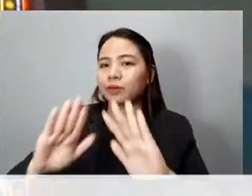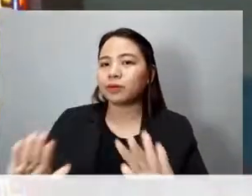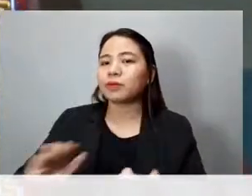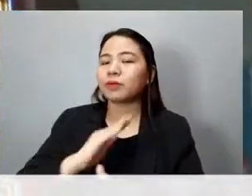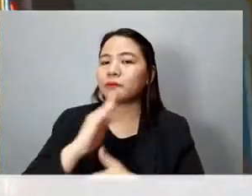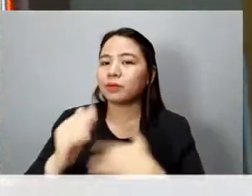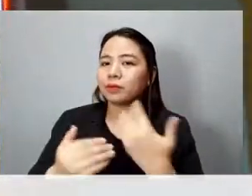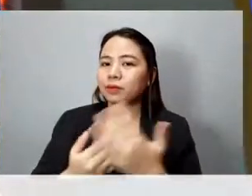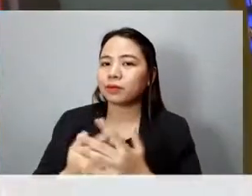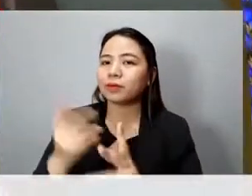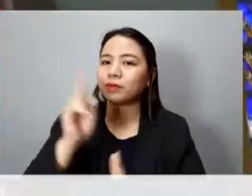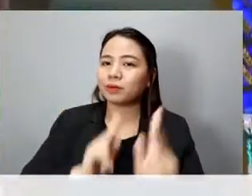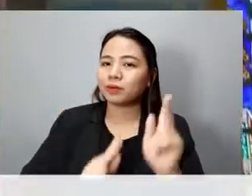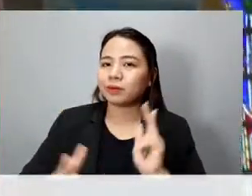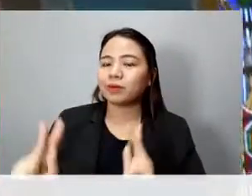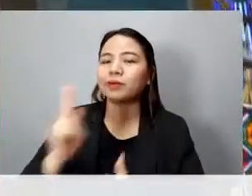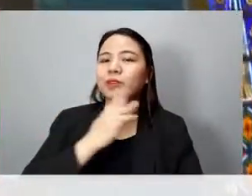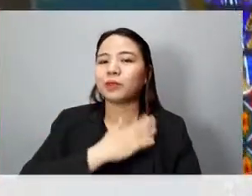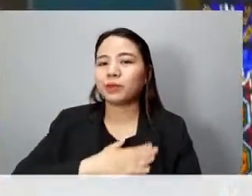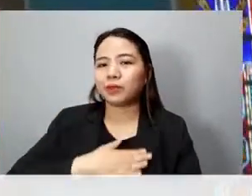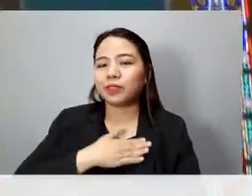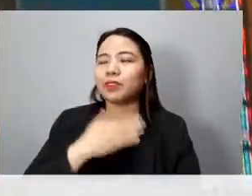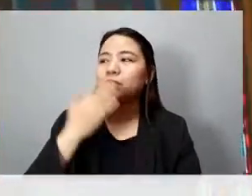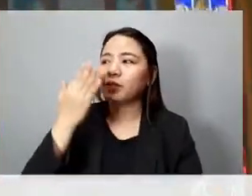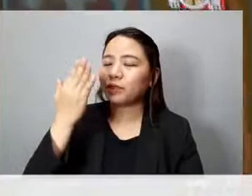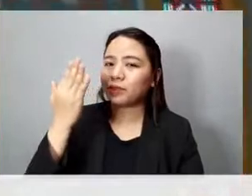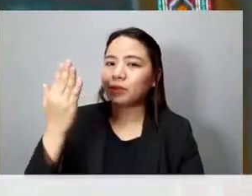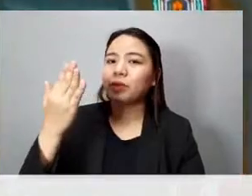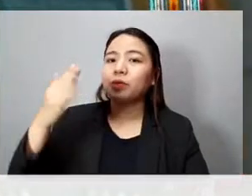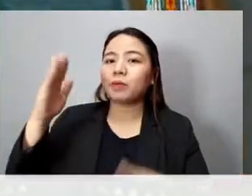sa mga taong kinalulugan niya,